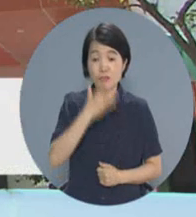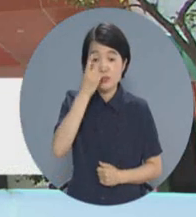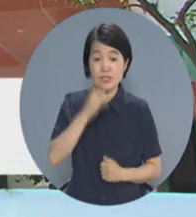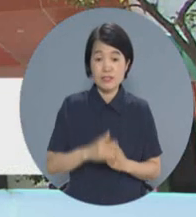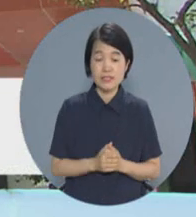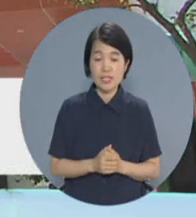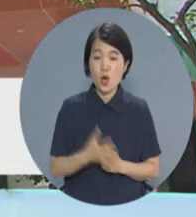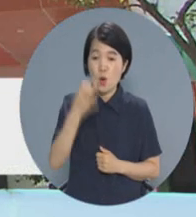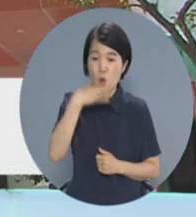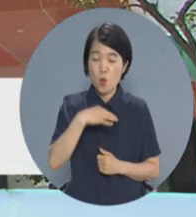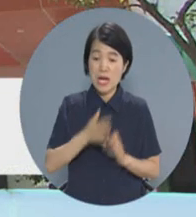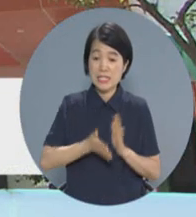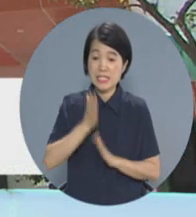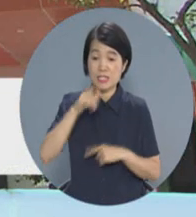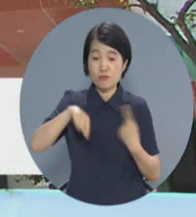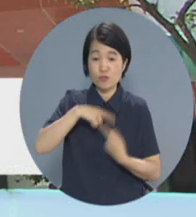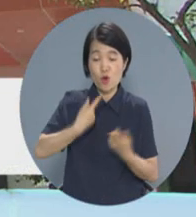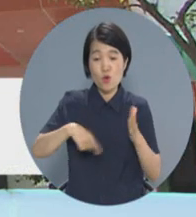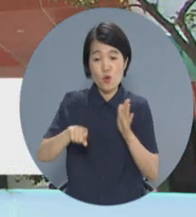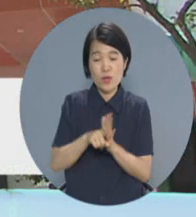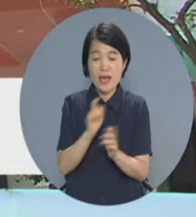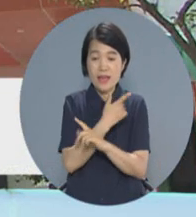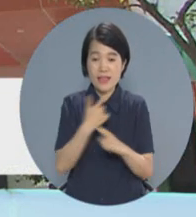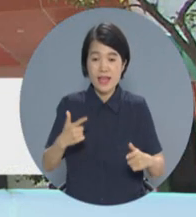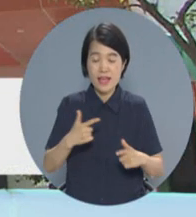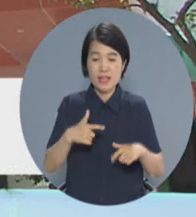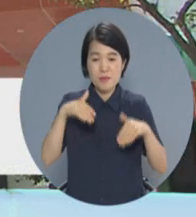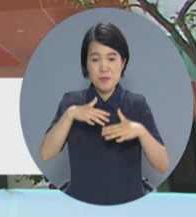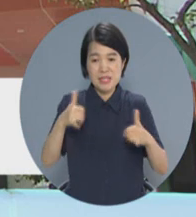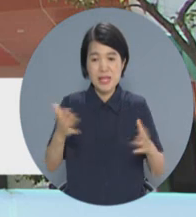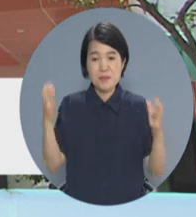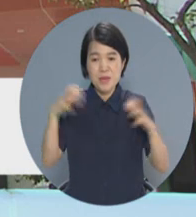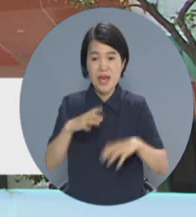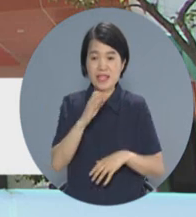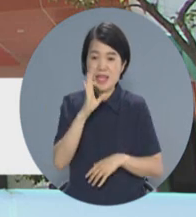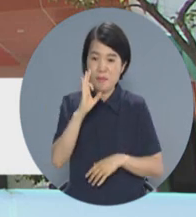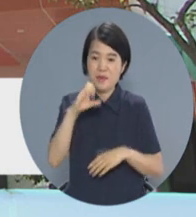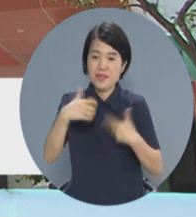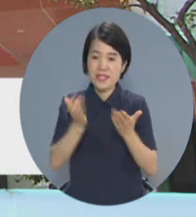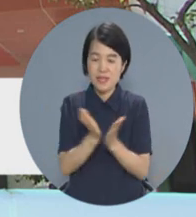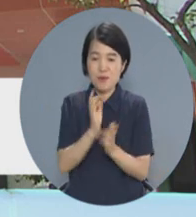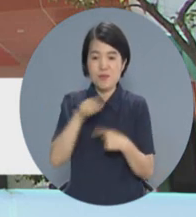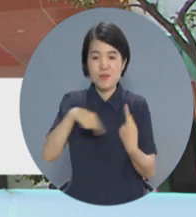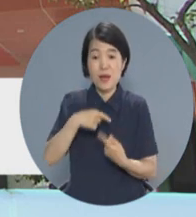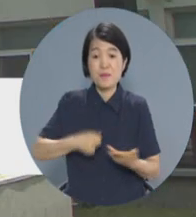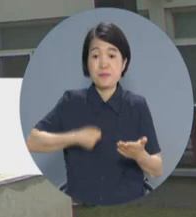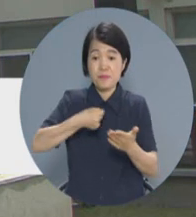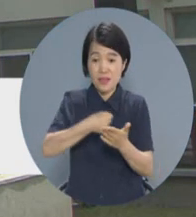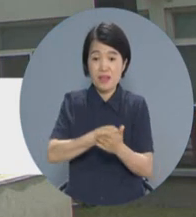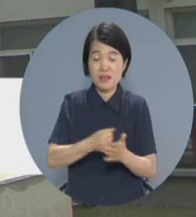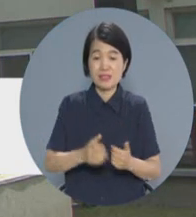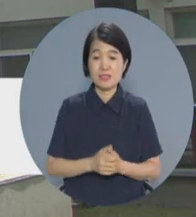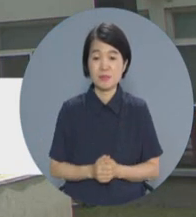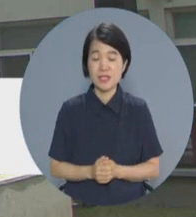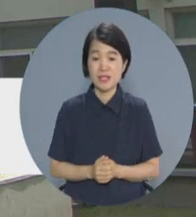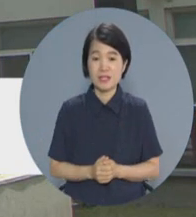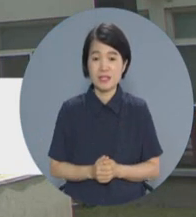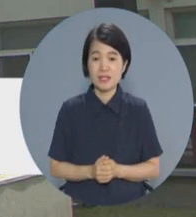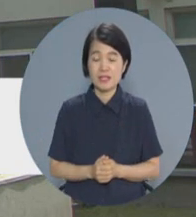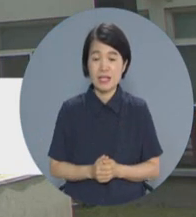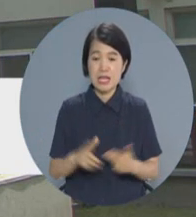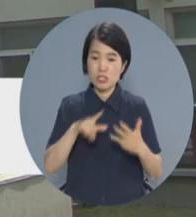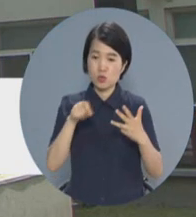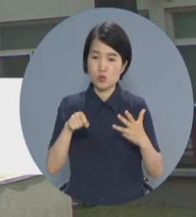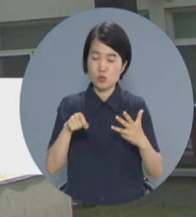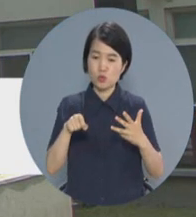순천시가 효율적인 시정 운영을 위해 다양한 분야의 직원들로 구성된 TF를 운영하기로 했습니다. 이달